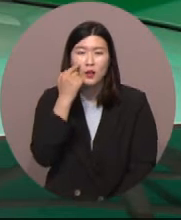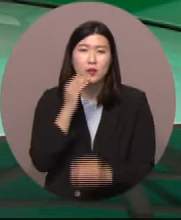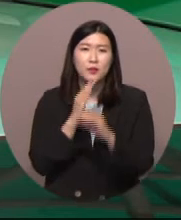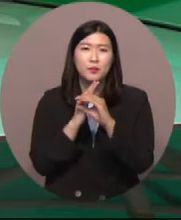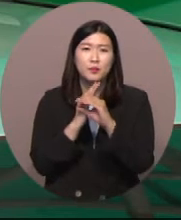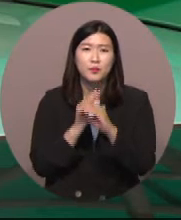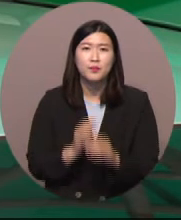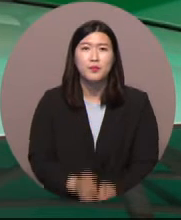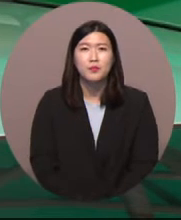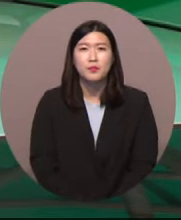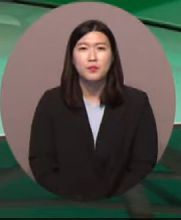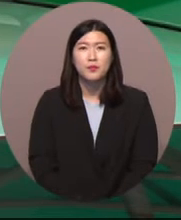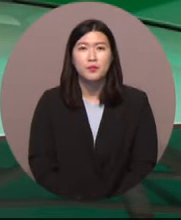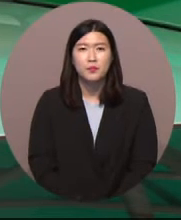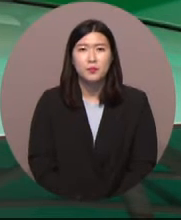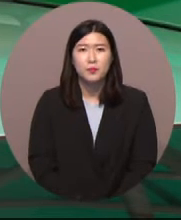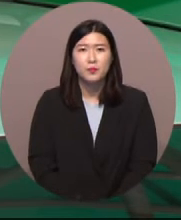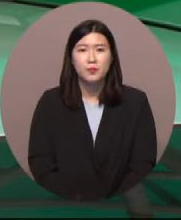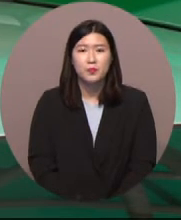경위를 조사하고 있습니다